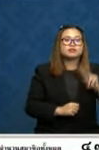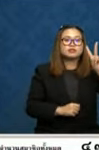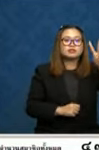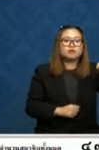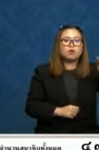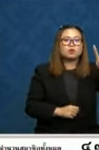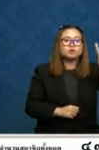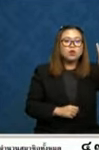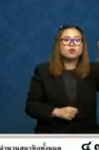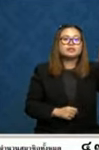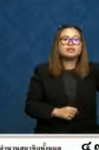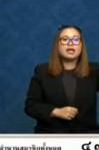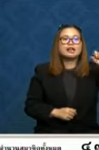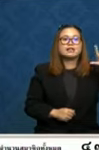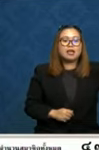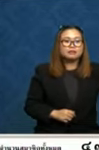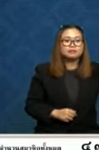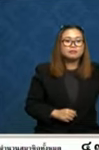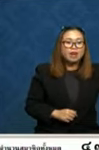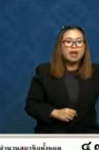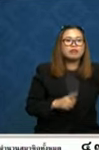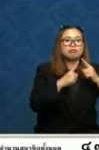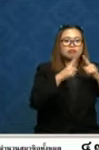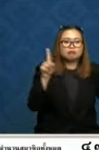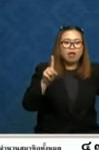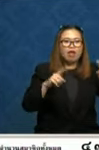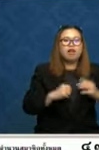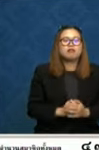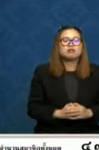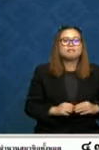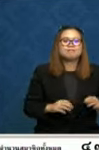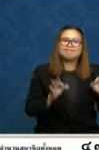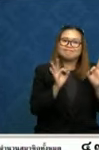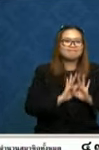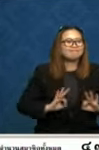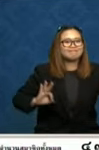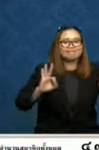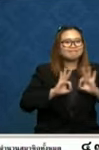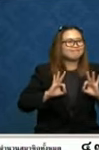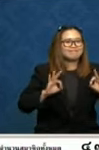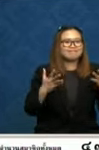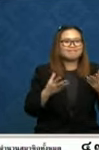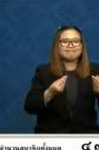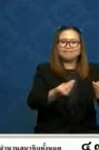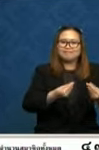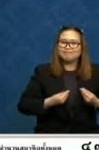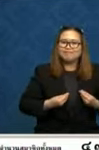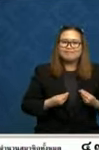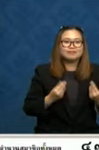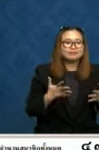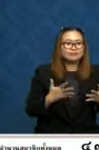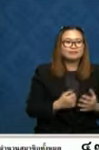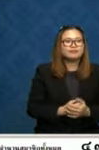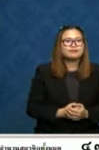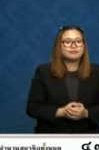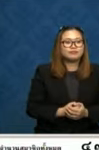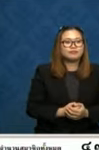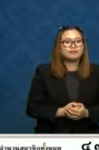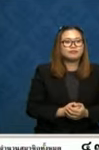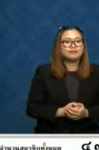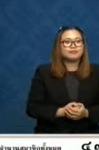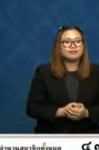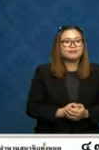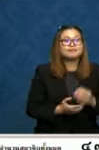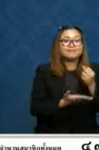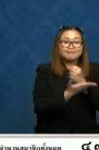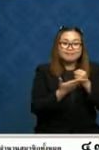ล้านบาทแต่ทางหน่วยงานค่ะไม่ได้ให้ความสำคัญกับการส่งเอกสารตอบกลับข้อสักถามของกรรมาธิการเลยค่ะเรื่องยาเสพ